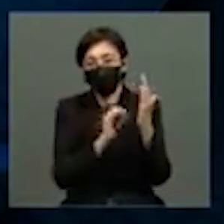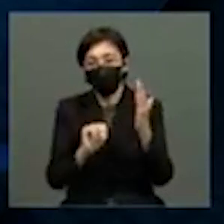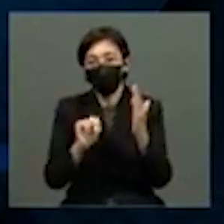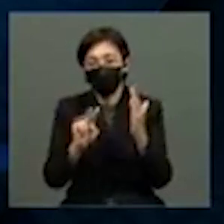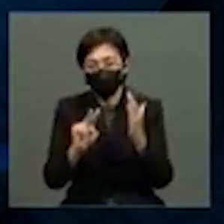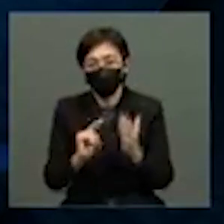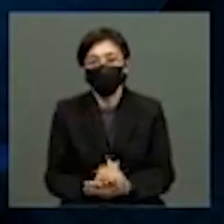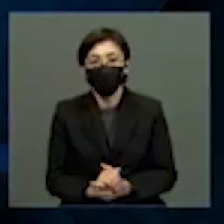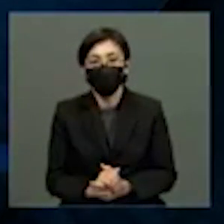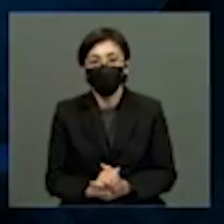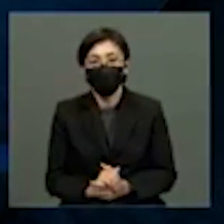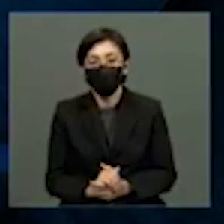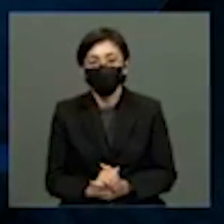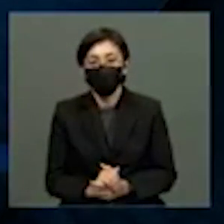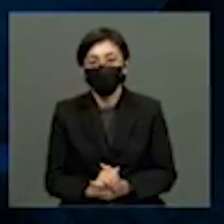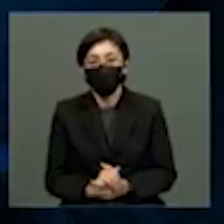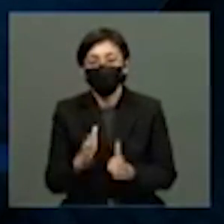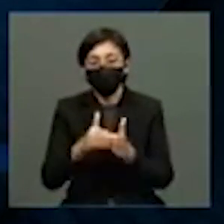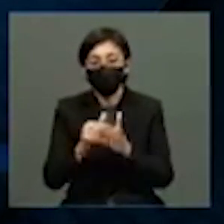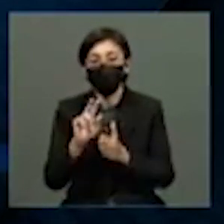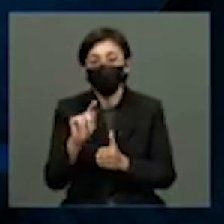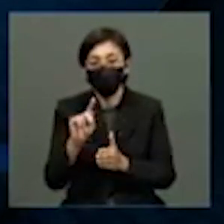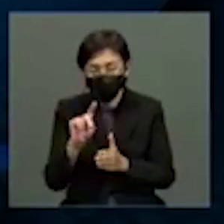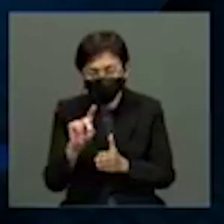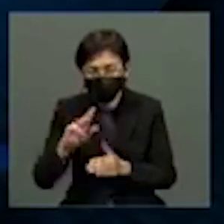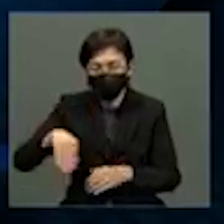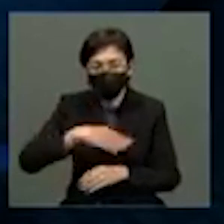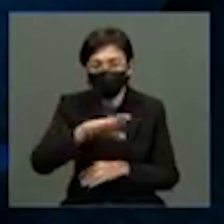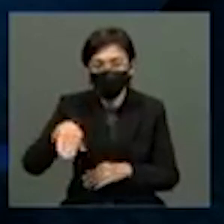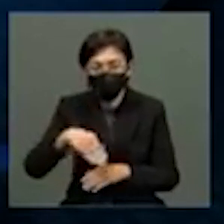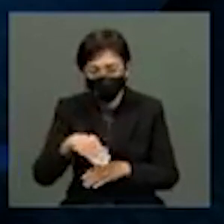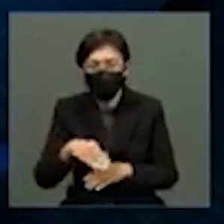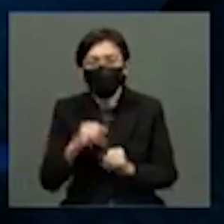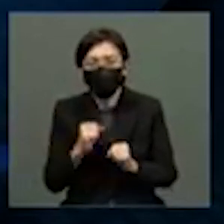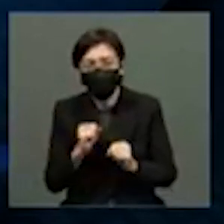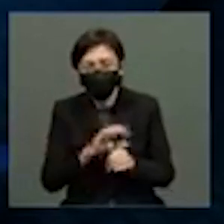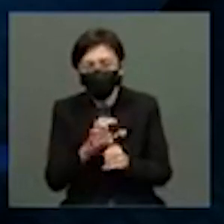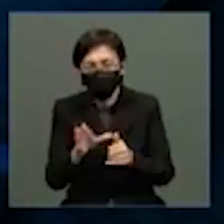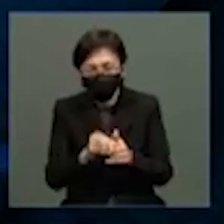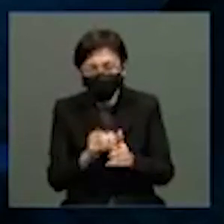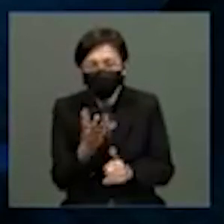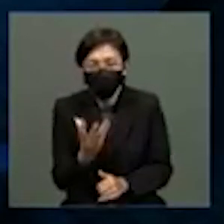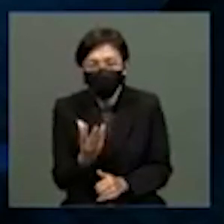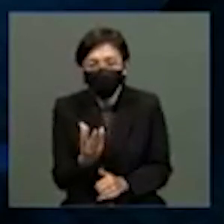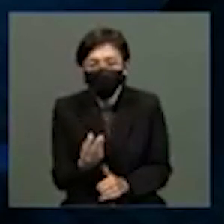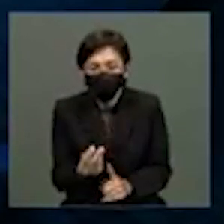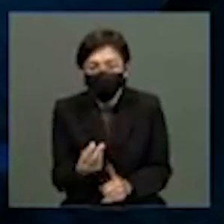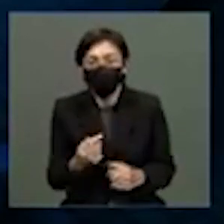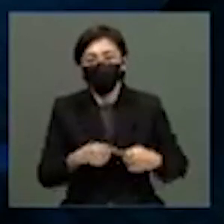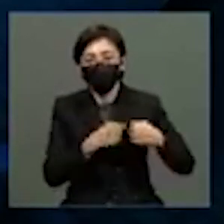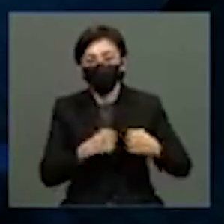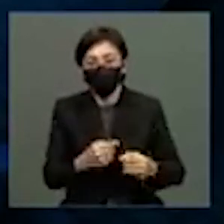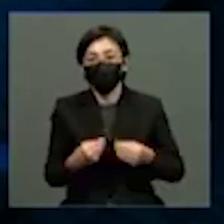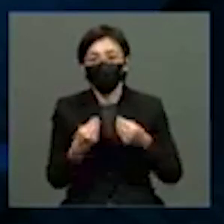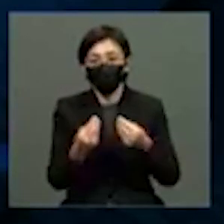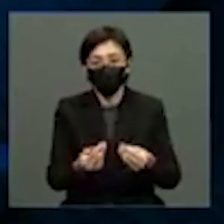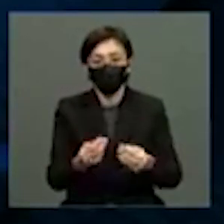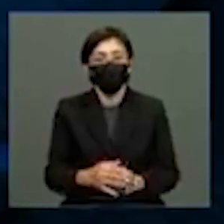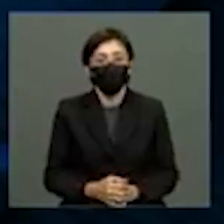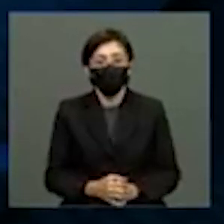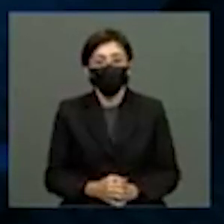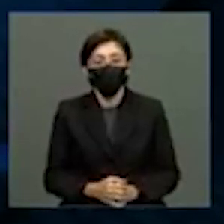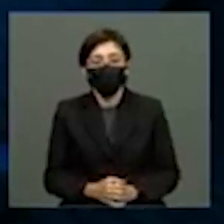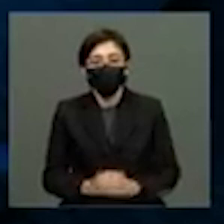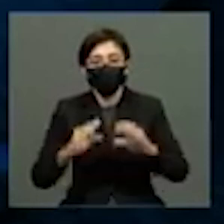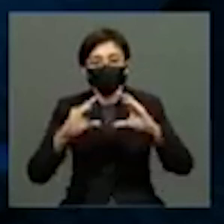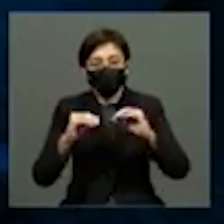ที่น้อยๆต่างๆเหล่านี้ที่อยู่เป็นสีเขียวทุกท่านก็ส่งกำลังใจกันไปนะครับมาดูในการประชุม